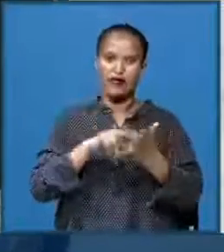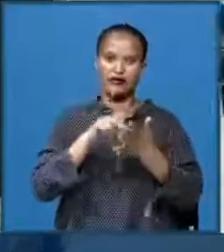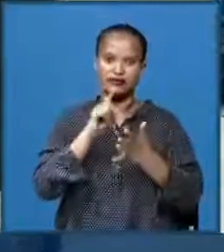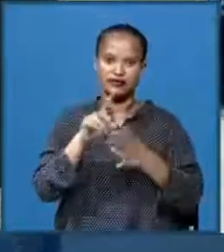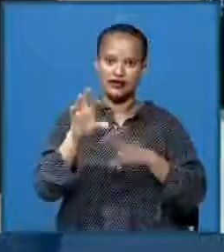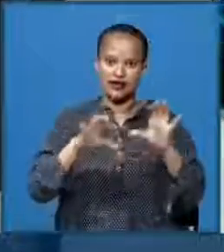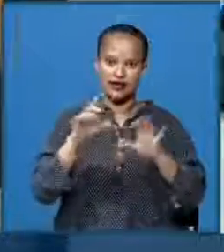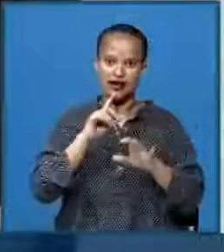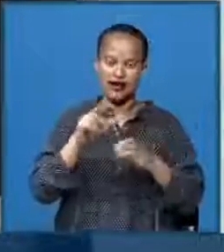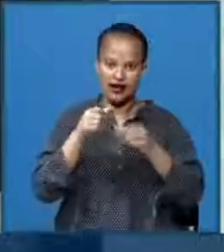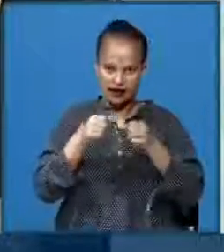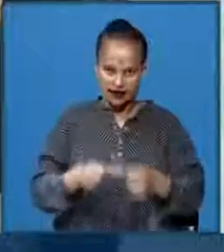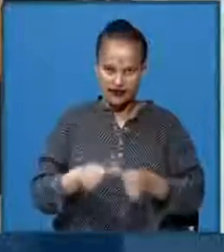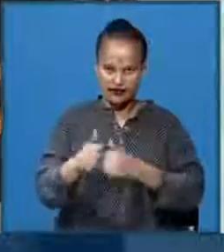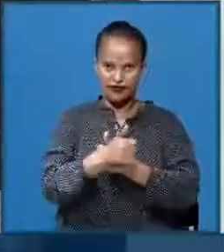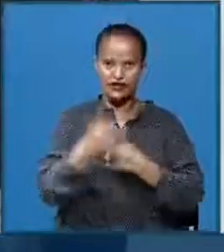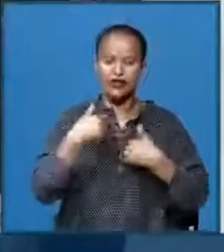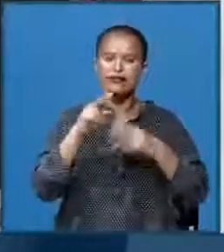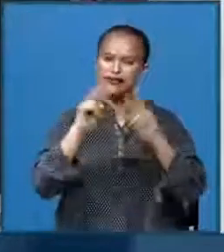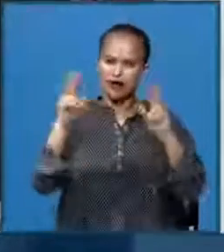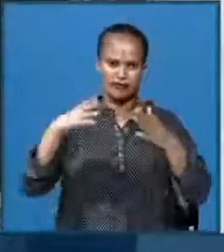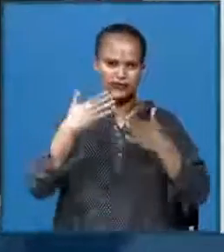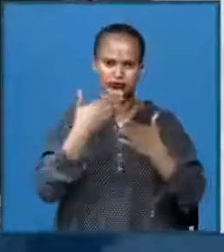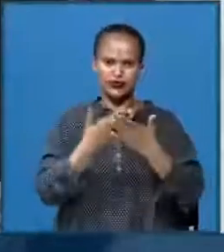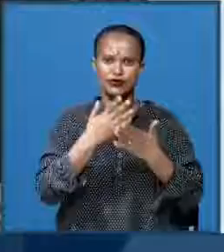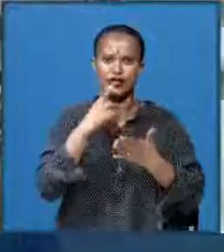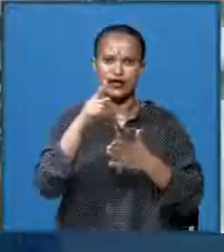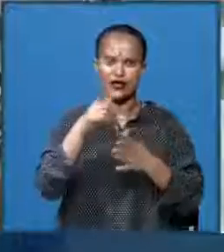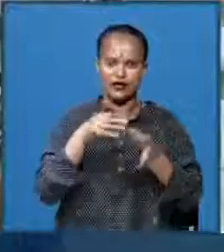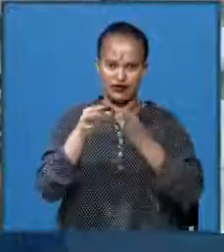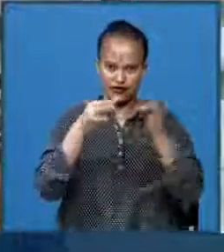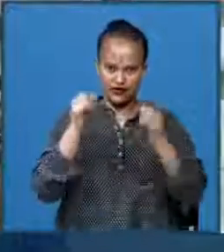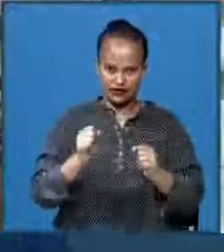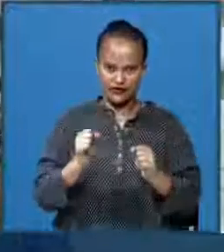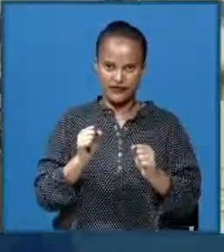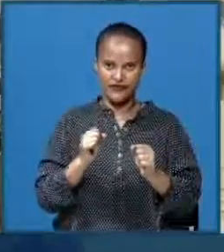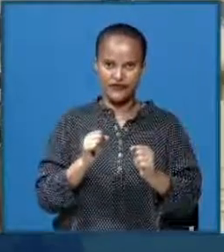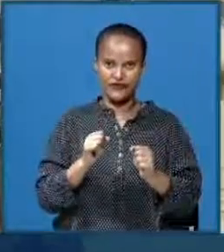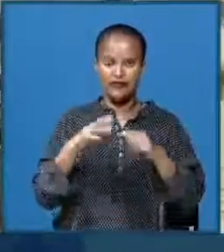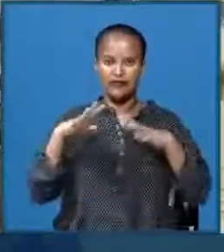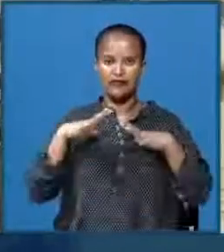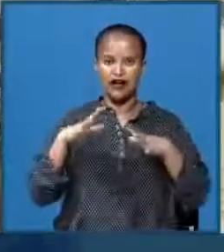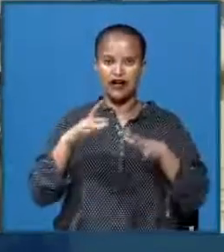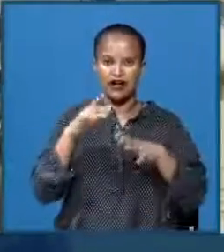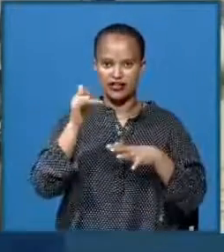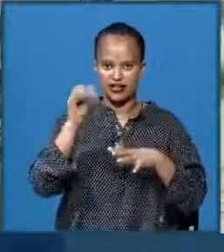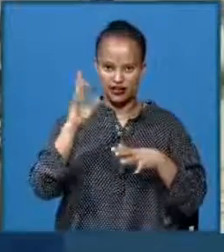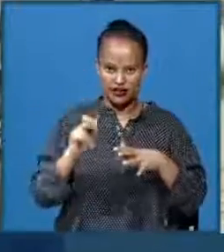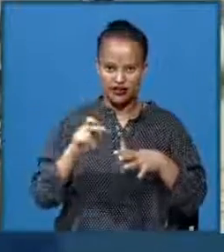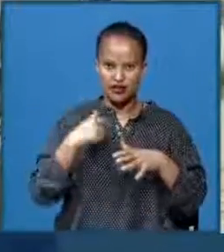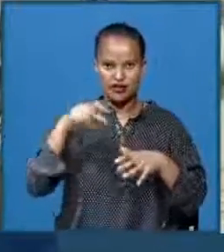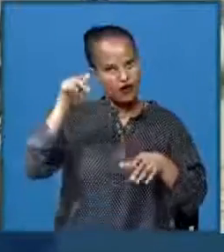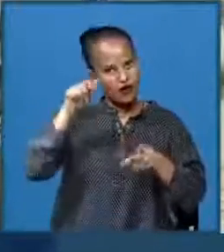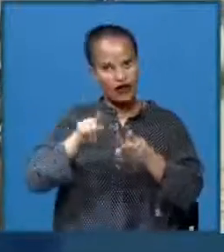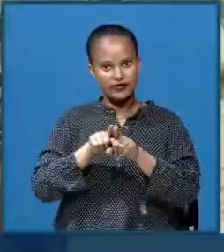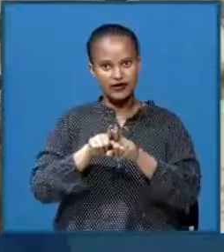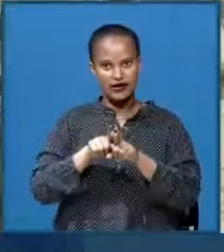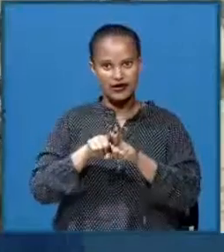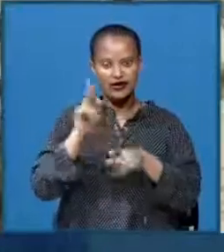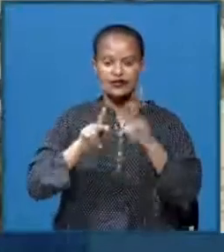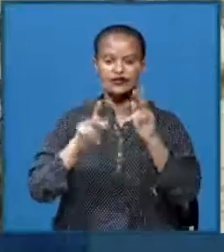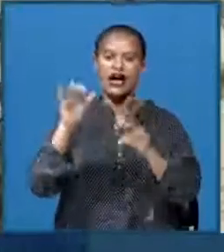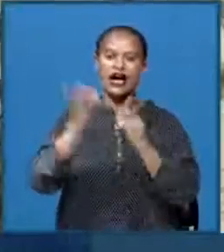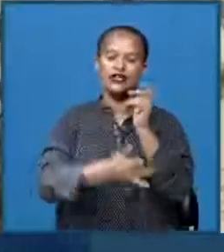ኢና ንዕሎ ዘለና። ግን ብጣዕሚ እዩ ፅቡቕ ኢለ ክገልፆ ዝኽእል ማለት እዩ። በዓል ኣሸንዳ ክተኸብራ ተኺልና ምስ ዘለዋ ኣሕዋትና ንህዝቢ ዓዱ ጉዶምን